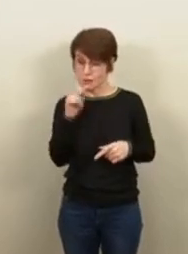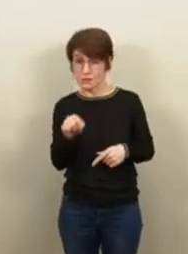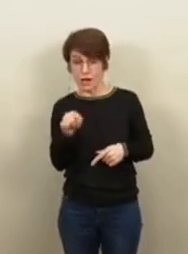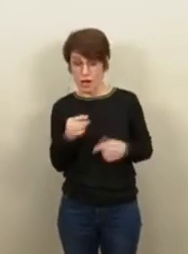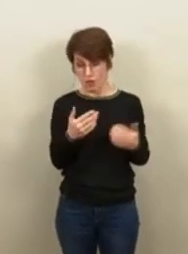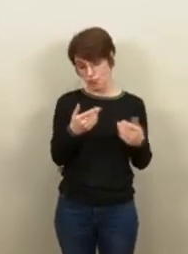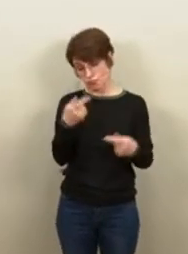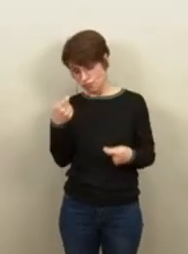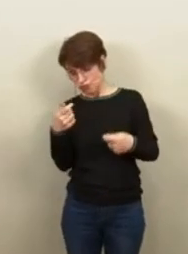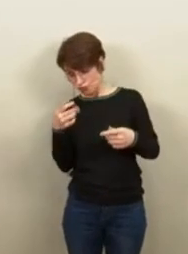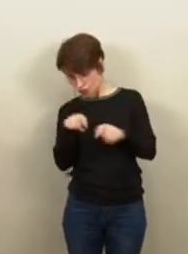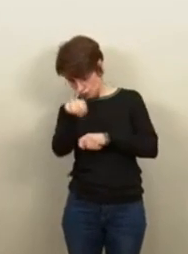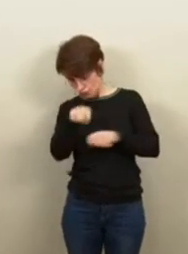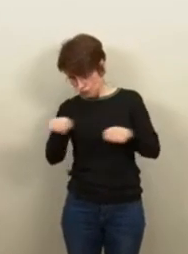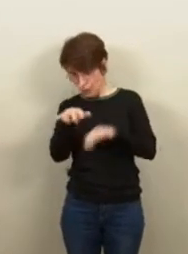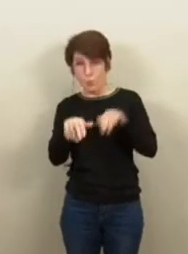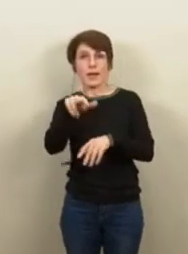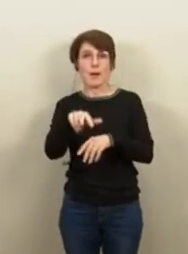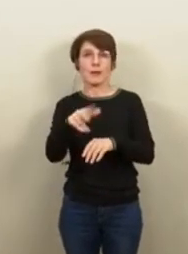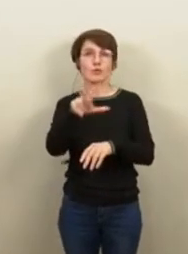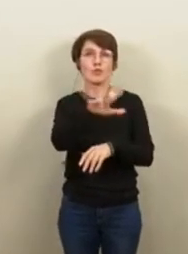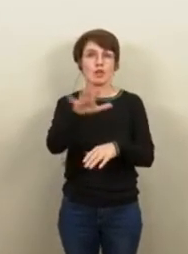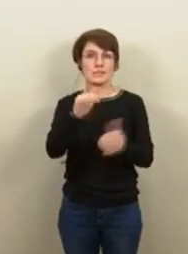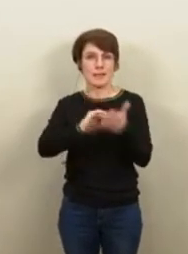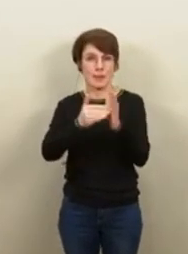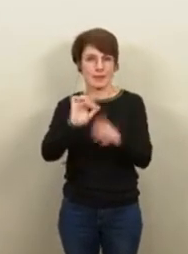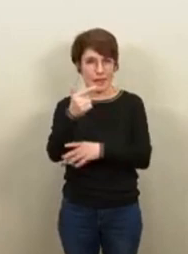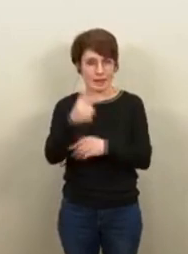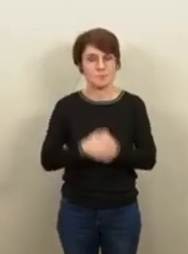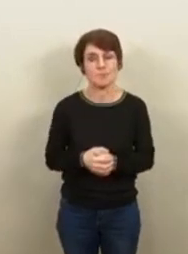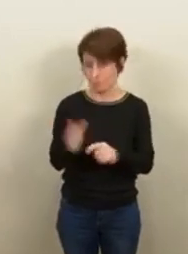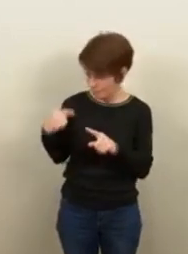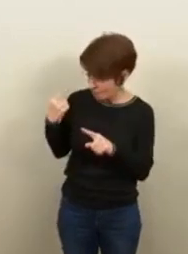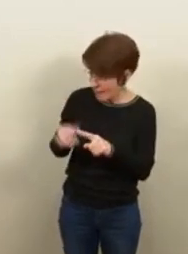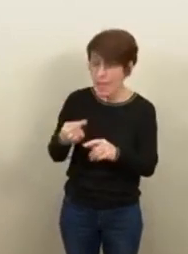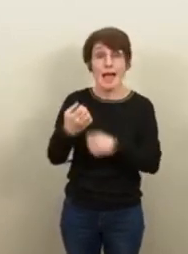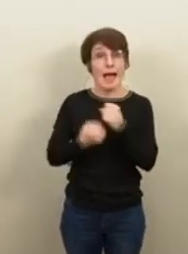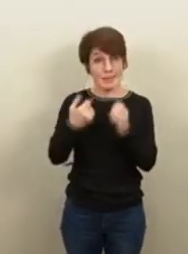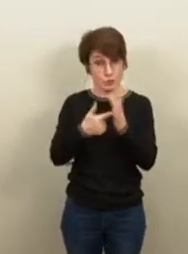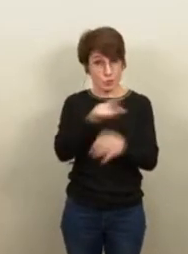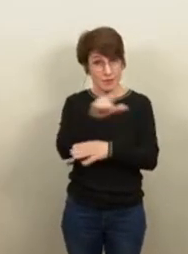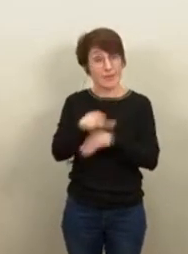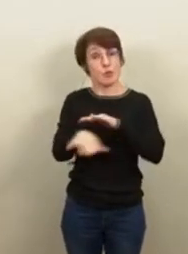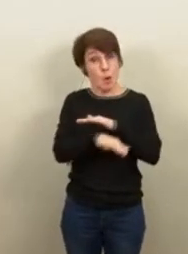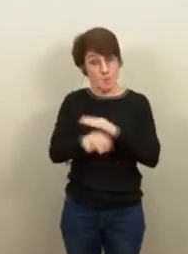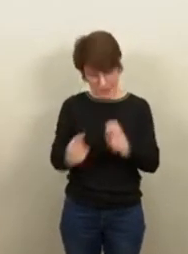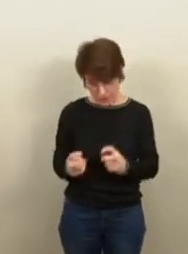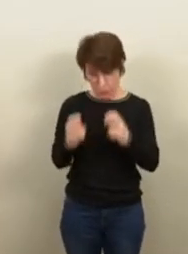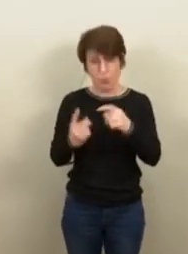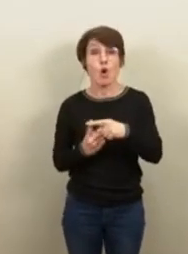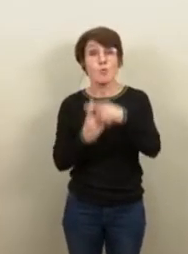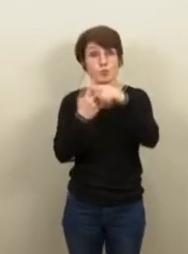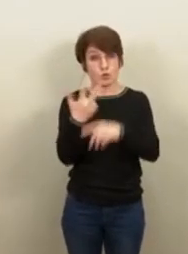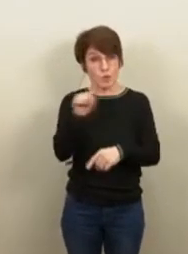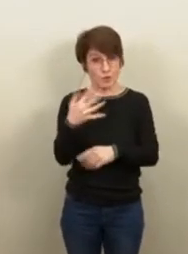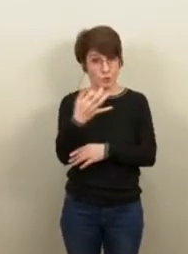à un appartement de 35 mètres carrés. En 2022, cette base a augmenté d'environ 3,5 %, ce